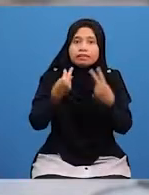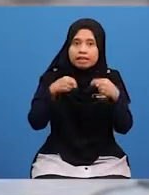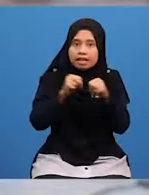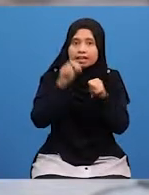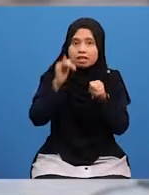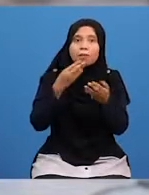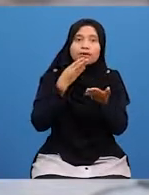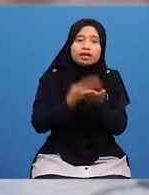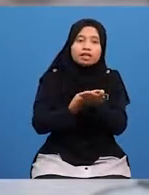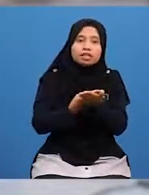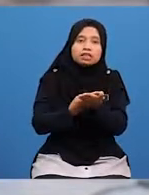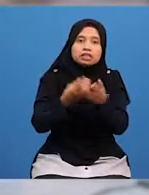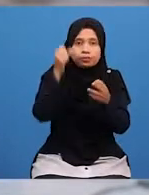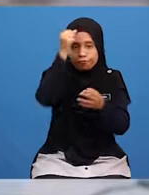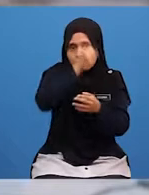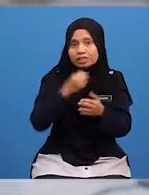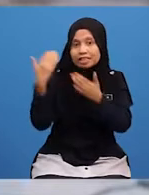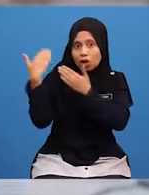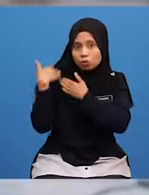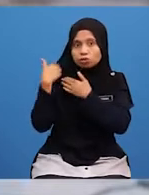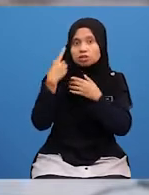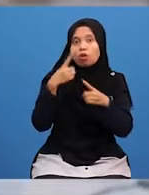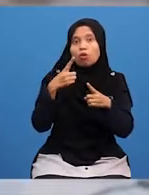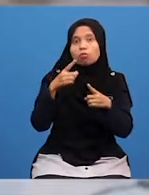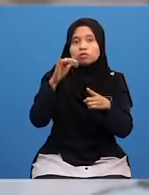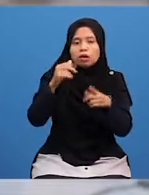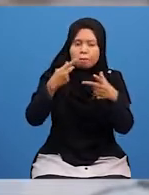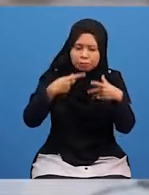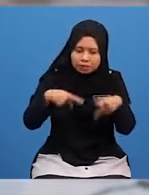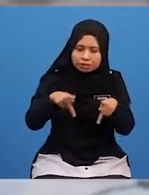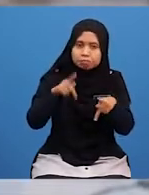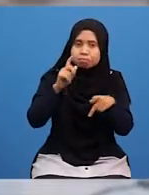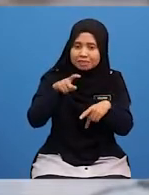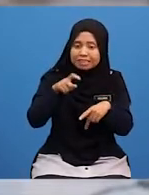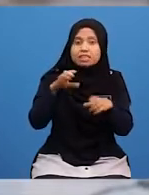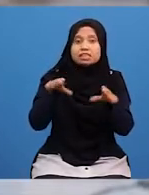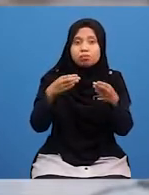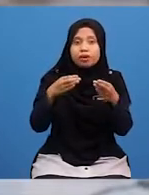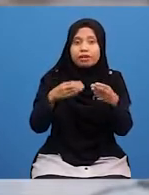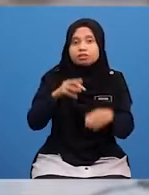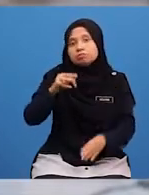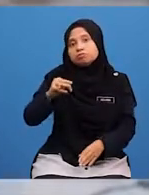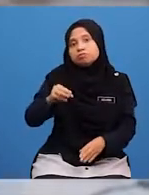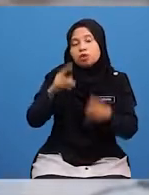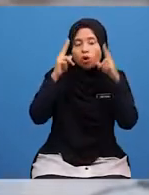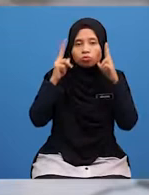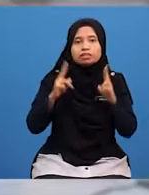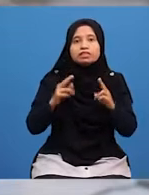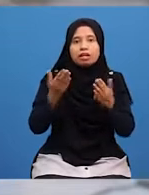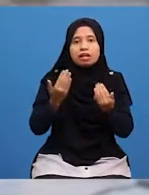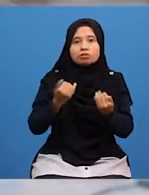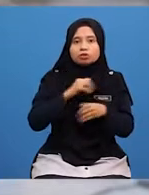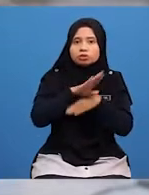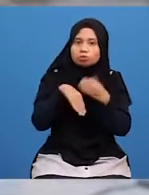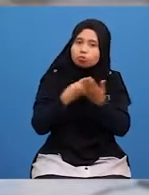sifat tanggungjawab terhadap kewajipan yang mesti ditunaikan. Murid-murid, Ustazah harap semua